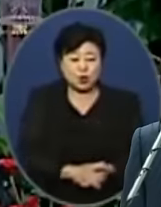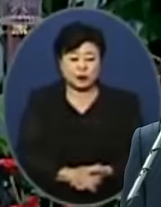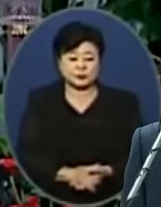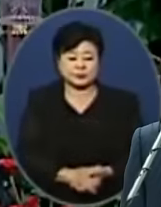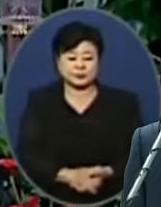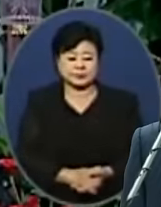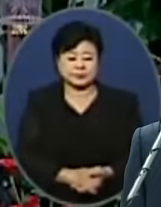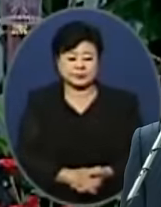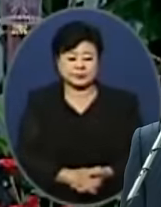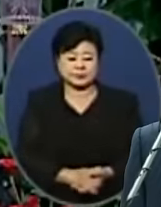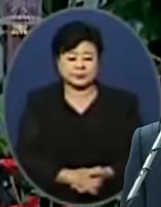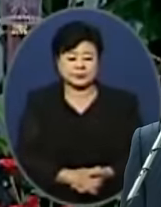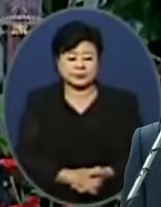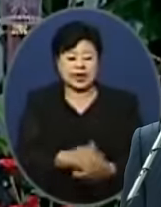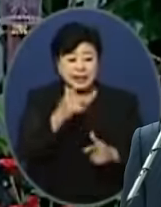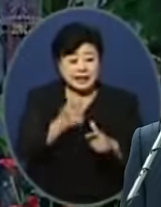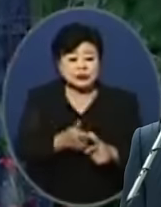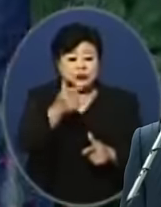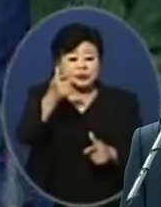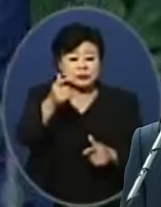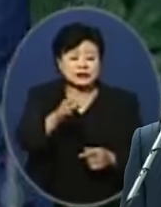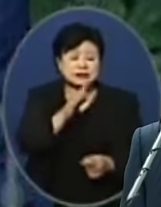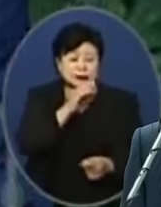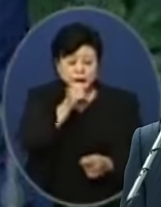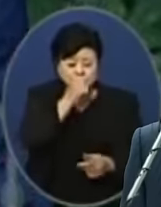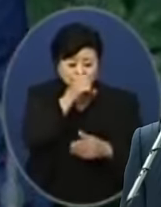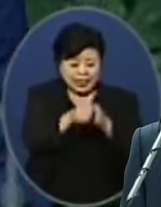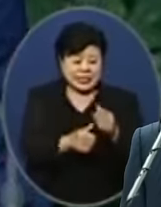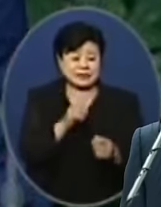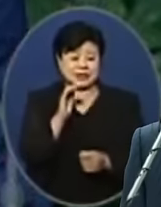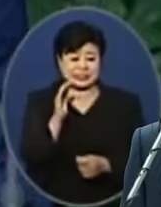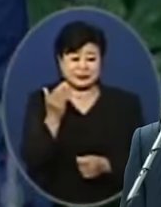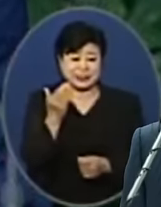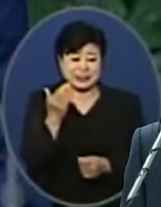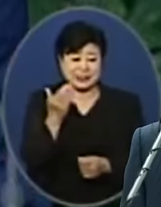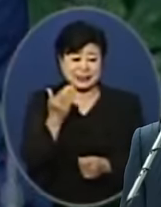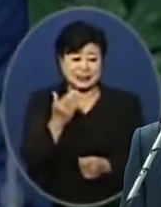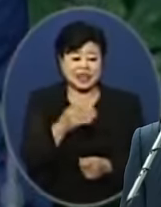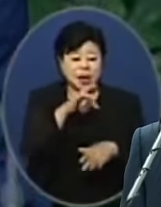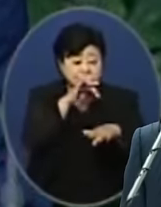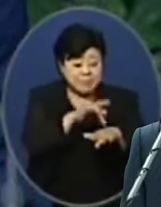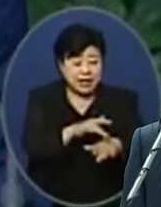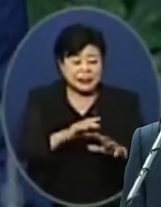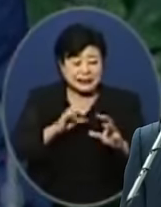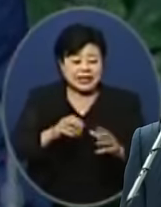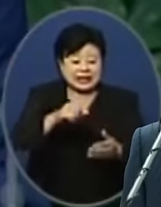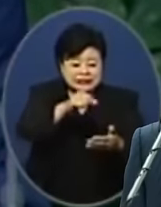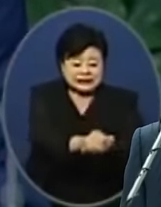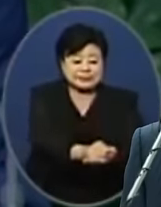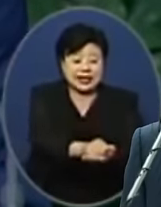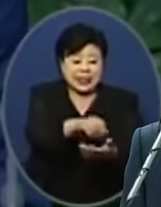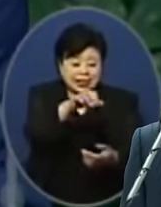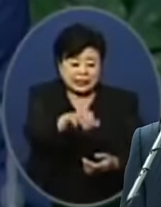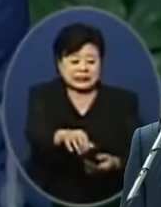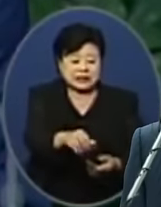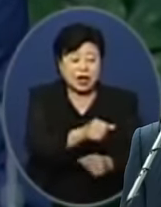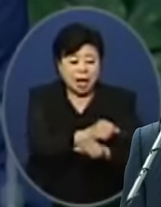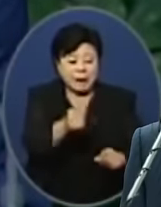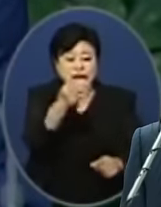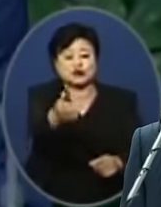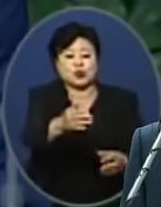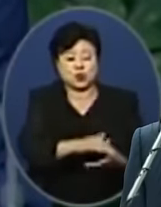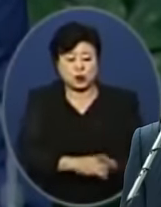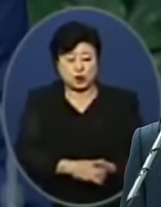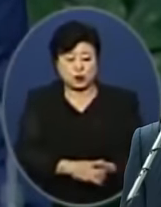것입니다. 예수님은 참 좋은 하나님이신 것입니다. 마귀의 나라 지배권에서 해방시켜